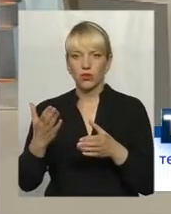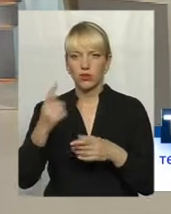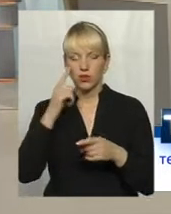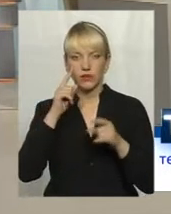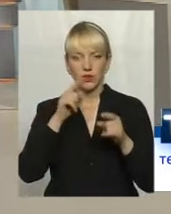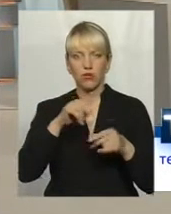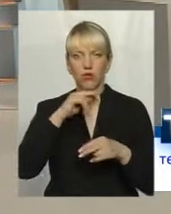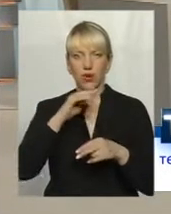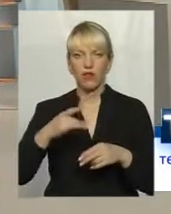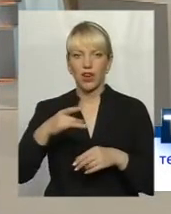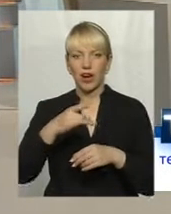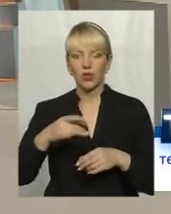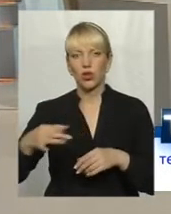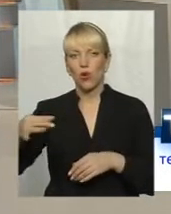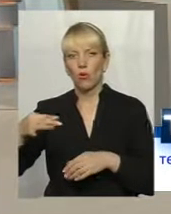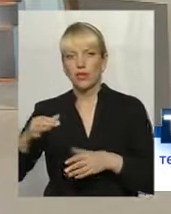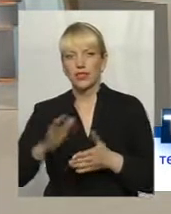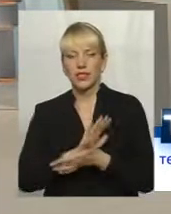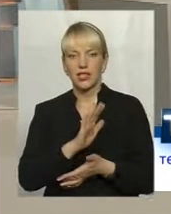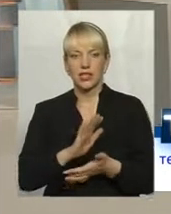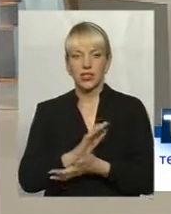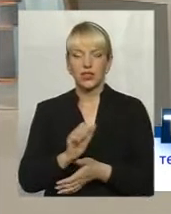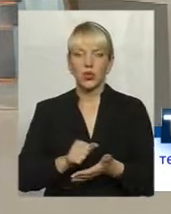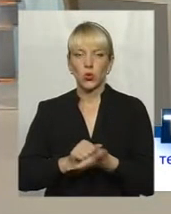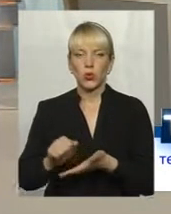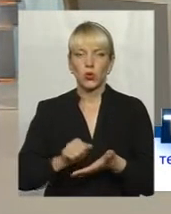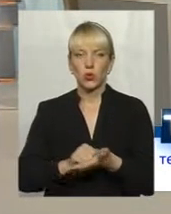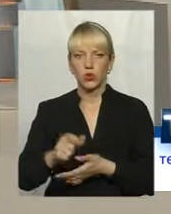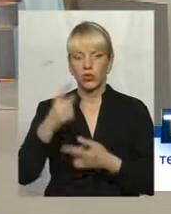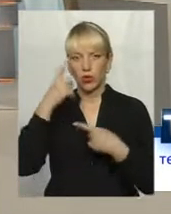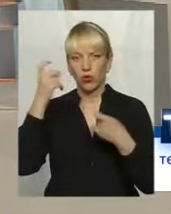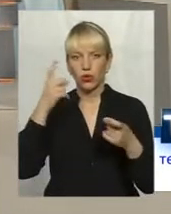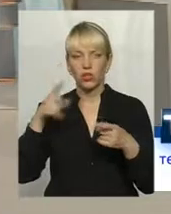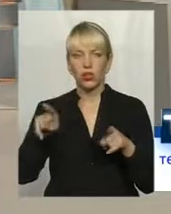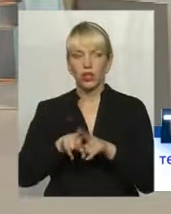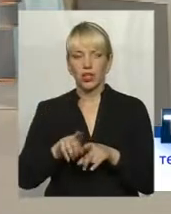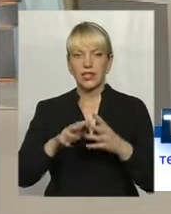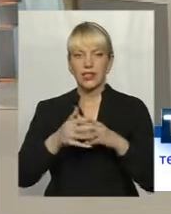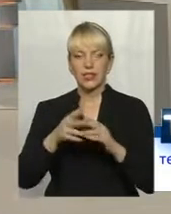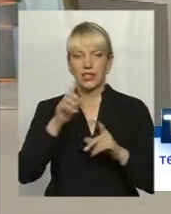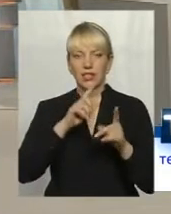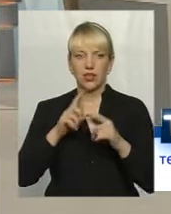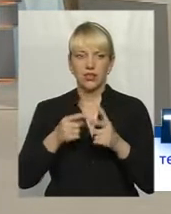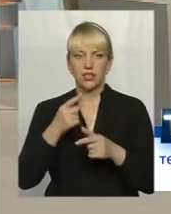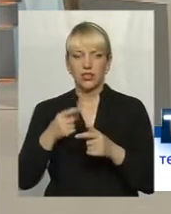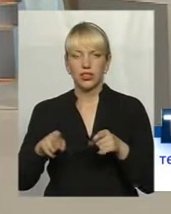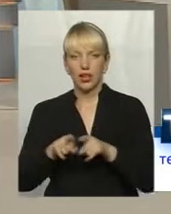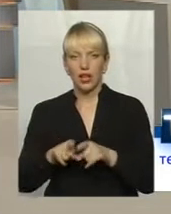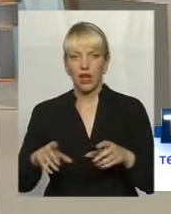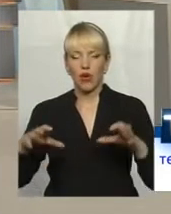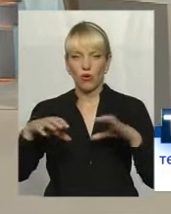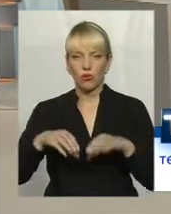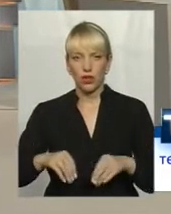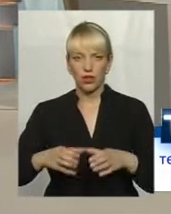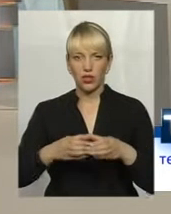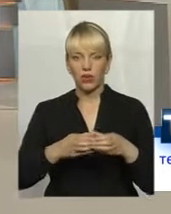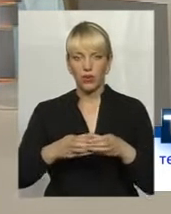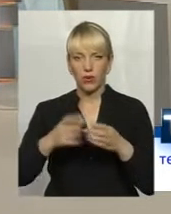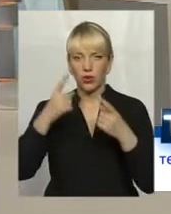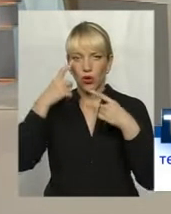увагу в районних, в обласних газетах, то час від часу друкується оголошення, що така-то сільська рада або така-то об'єднана громада